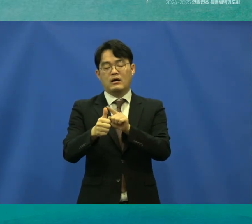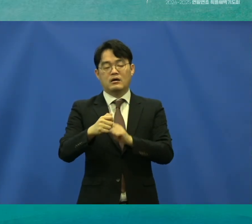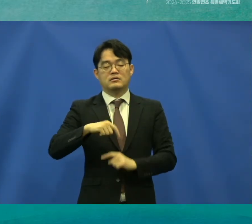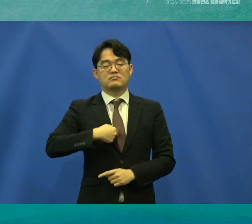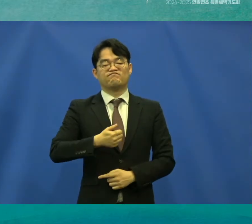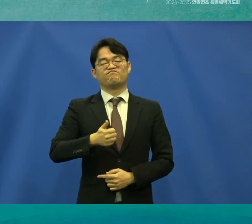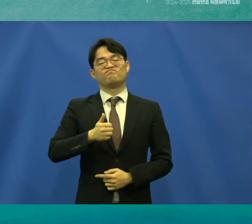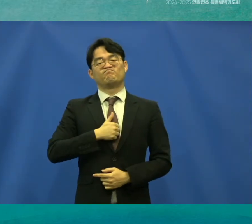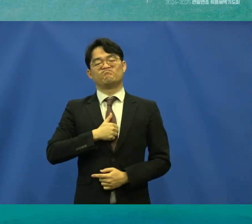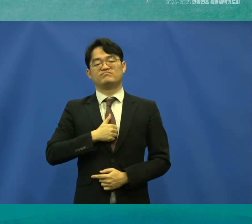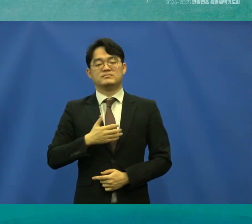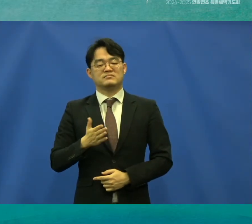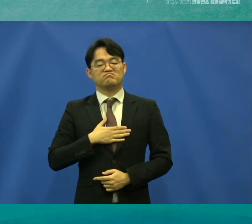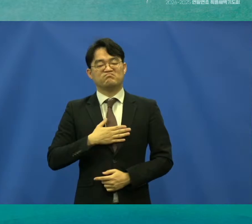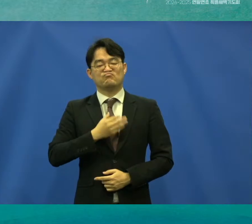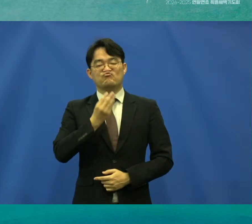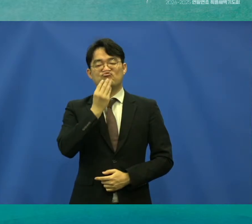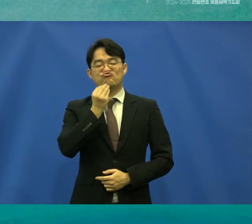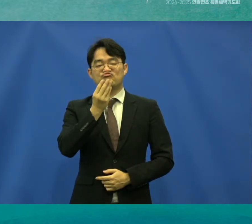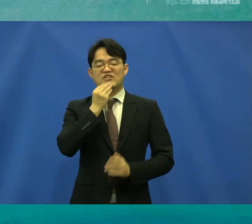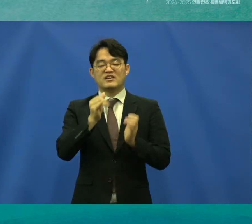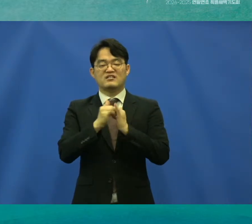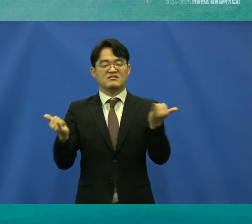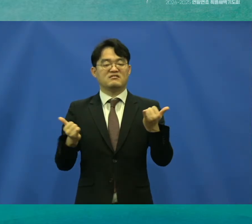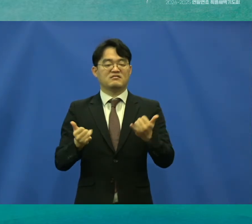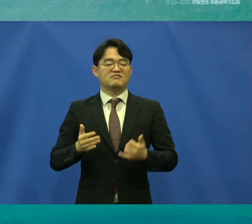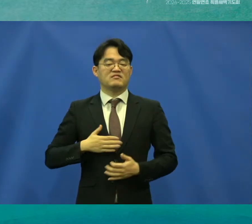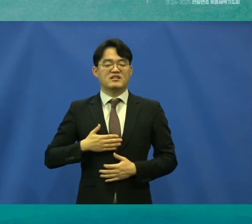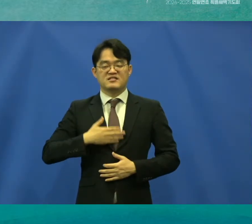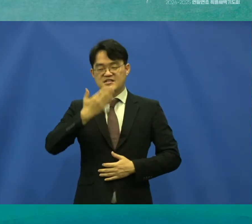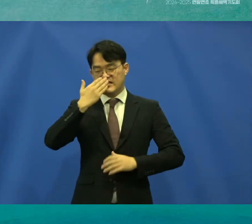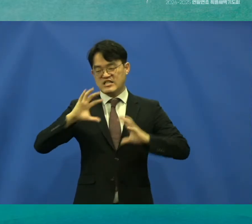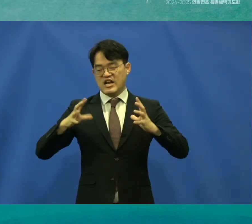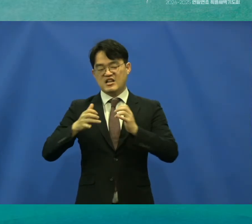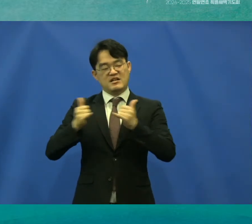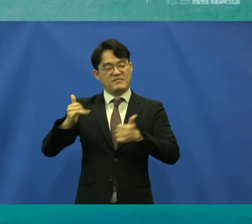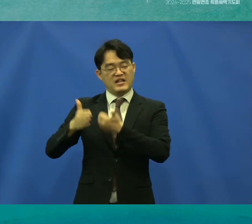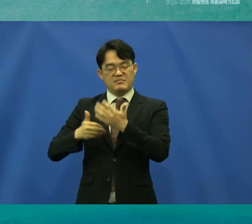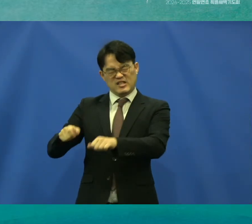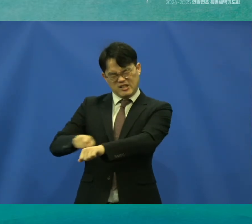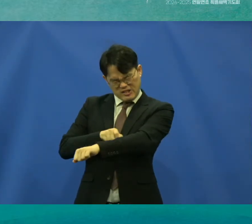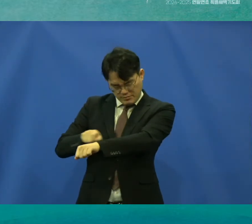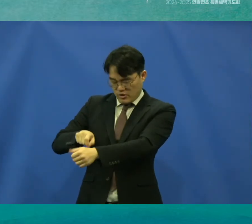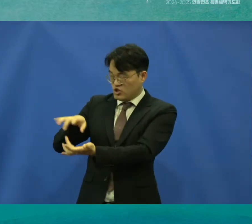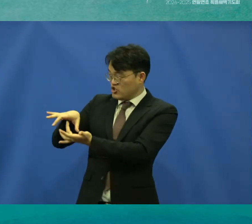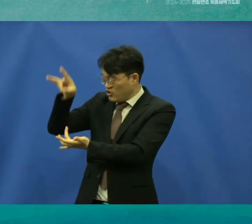히브리인들은 모든 인간을 구분할 때 유대인과 이방인으로 구분합니다.